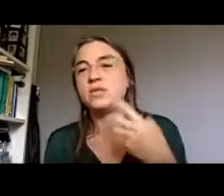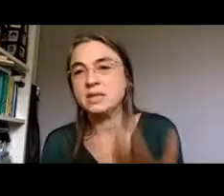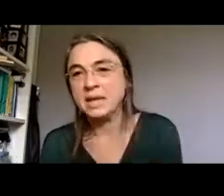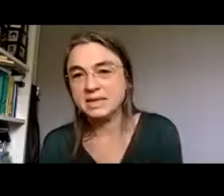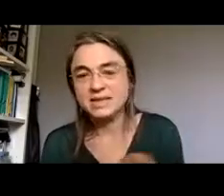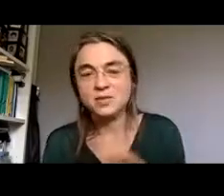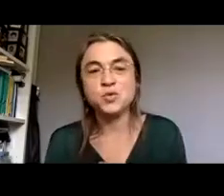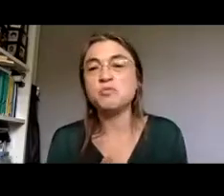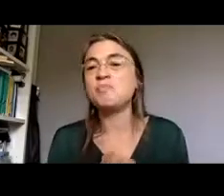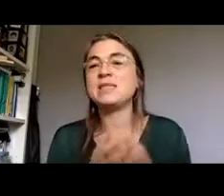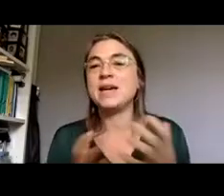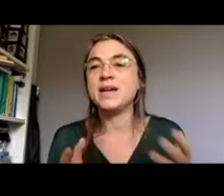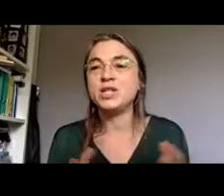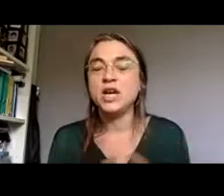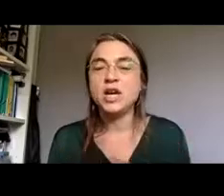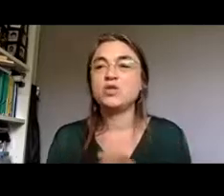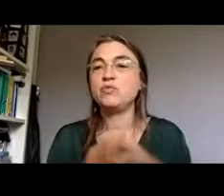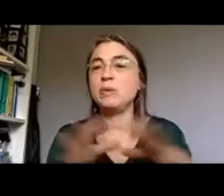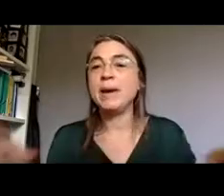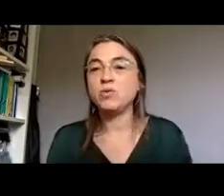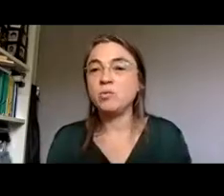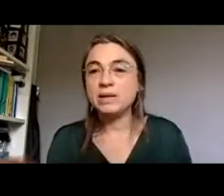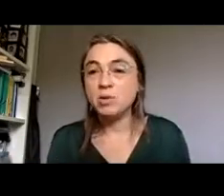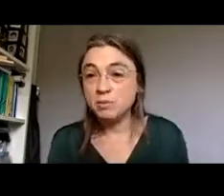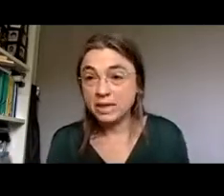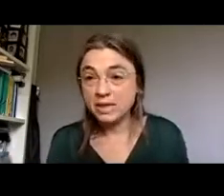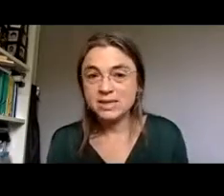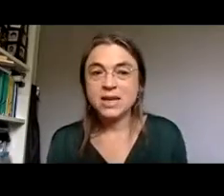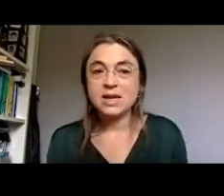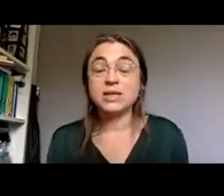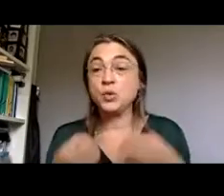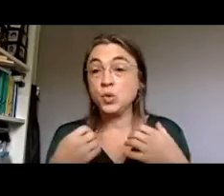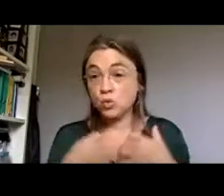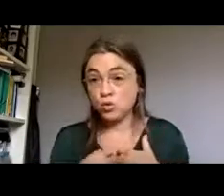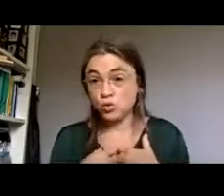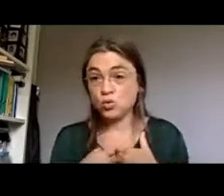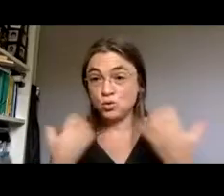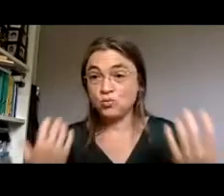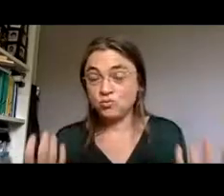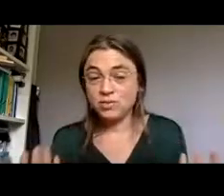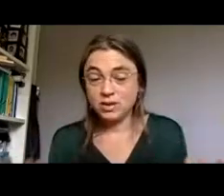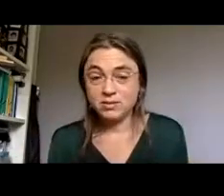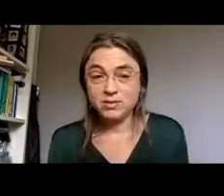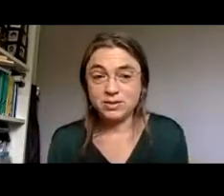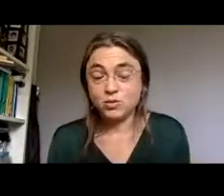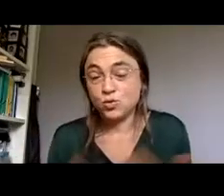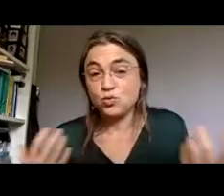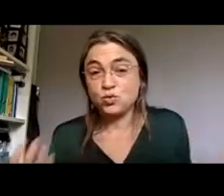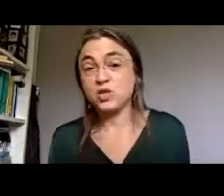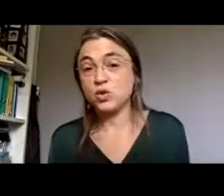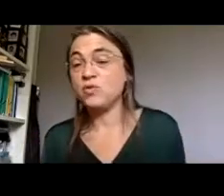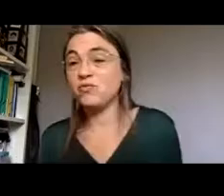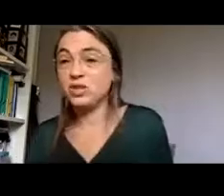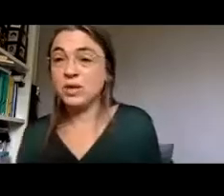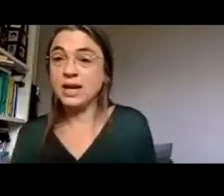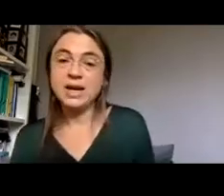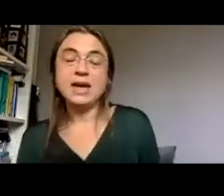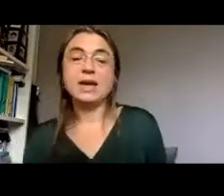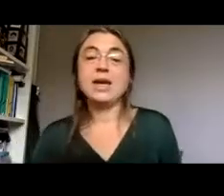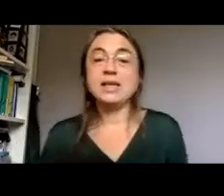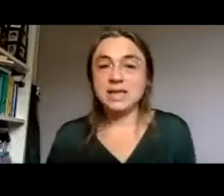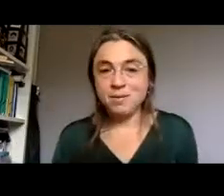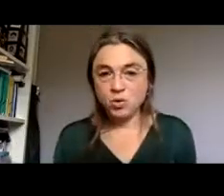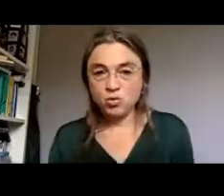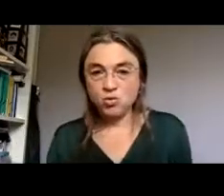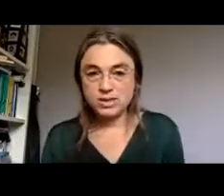au langue syntactile. Cette notion de passage où je vais perdre complètement mes prises, qui en tant que sourd sont très souvent visuels